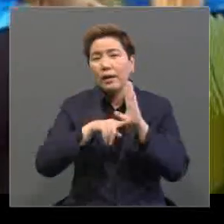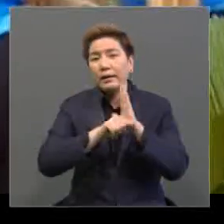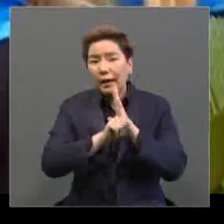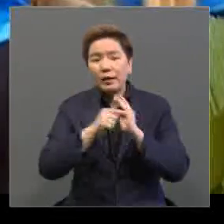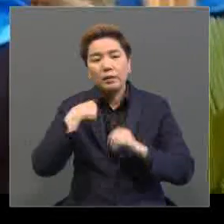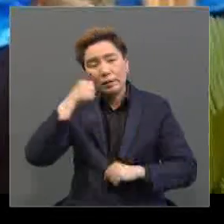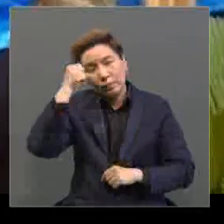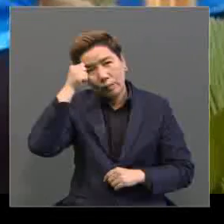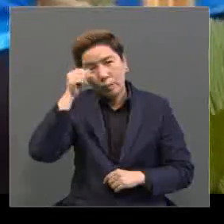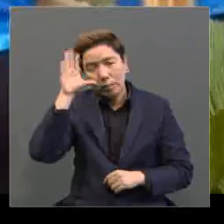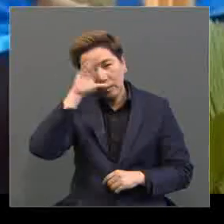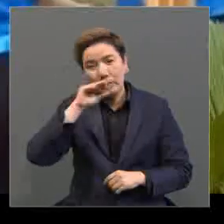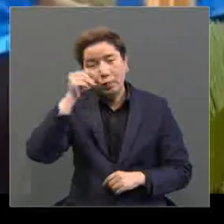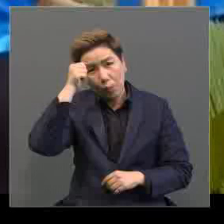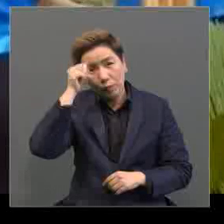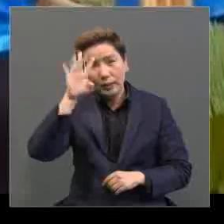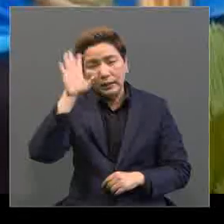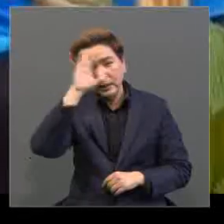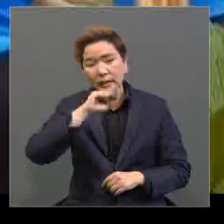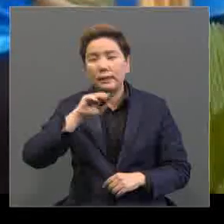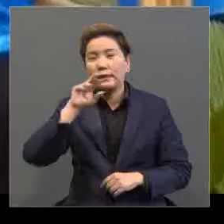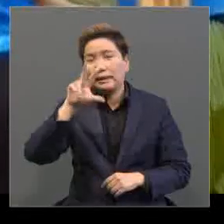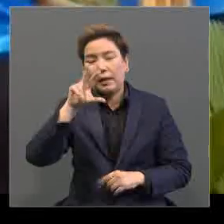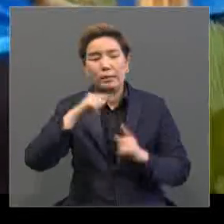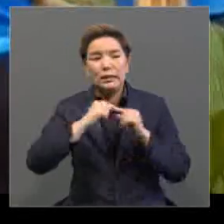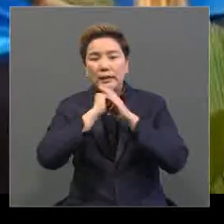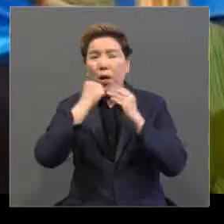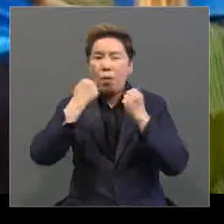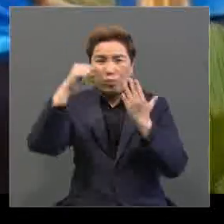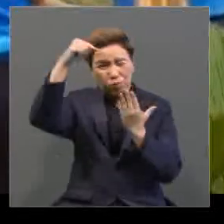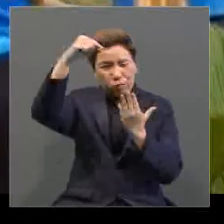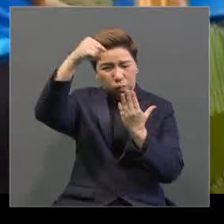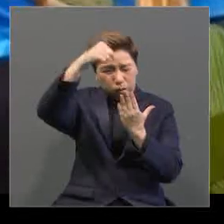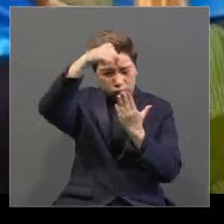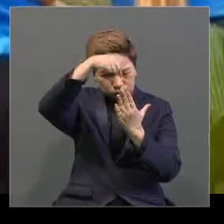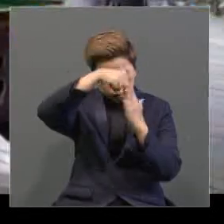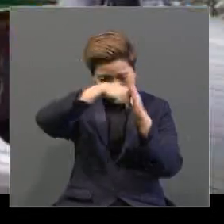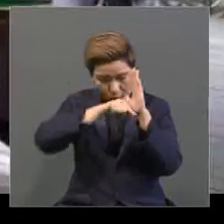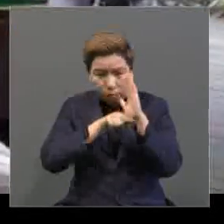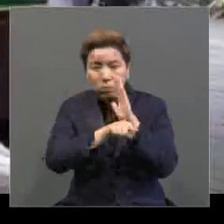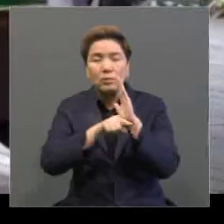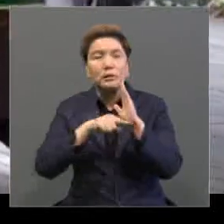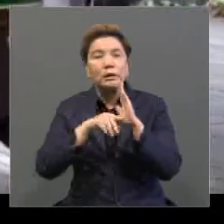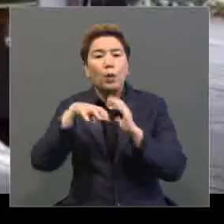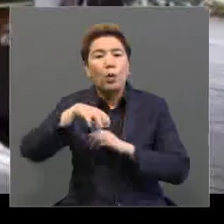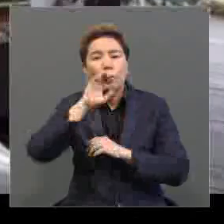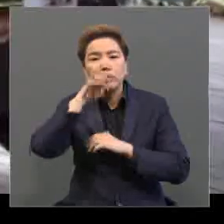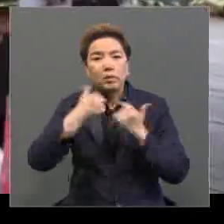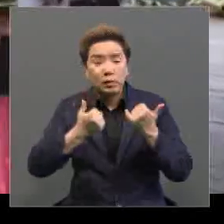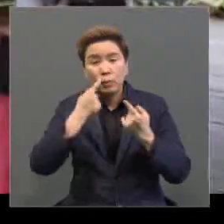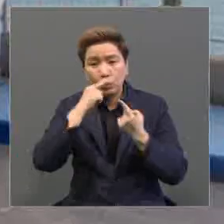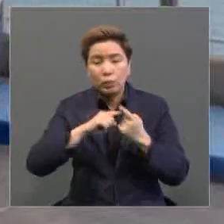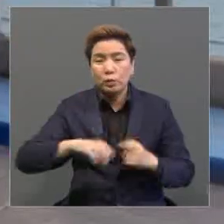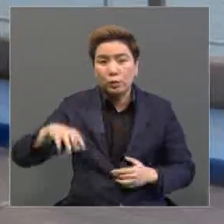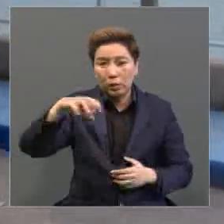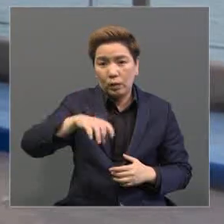ทั้งสิ้น 3คืน 4วันครับโอ้โหขับรถตรงมาจากจีนเลยนะฮะถึงบ้านเราข้ามไปถึงเกาะช้างอ่ะขยับไปดู